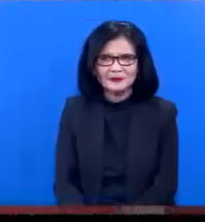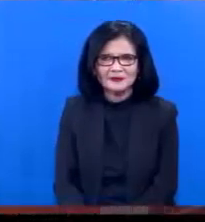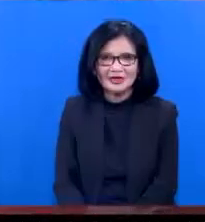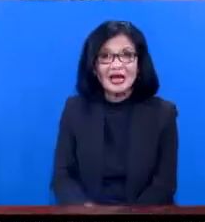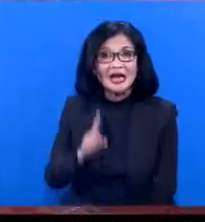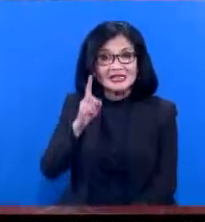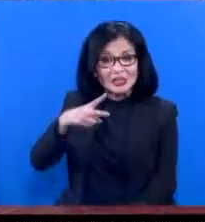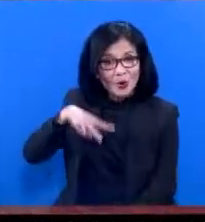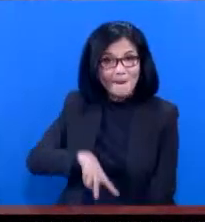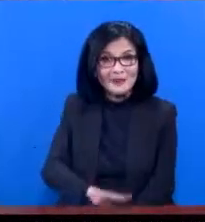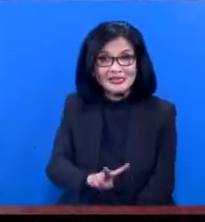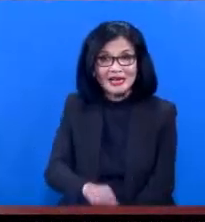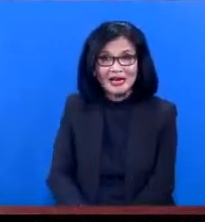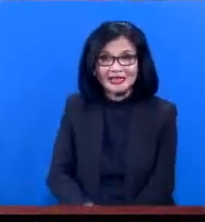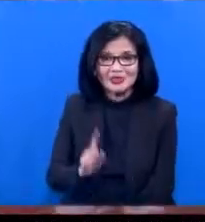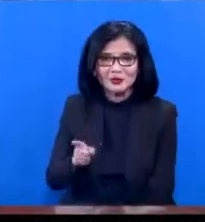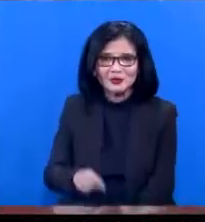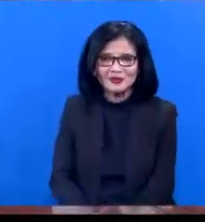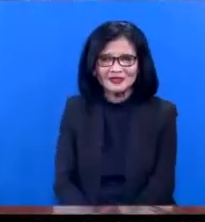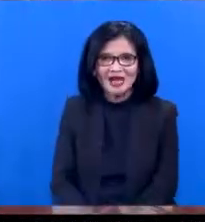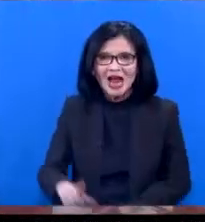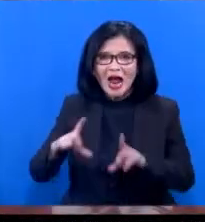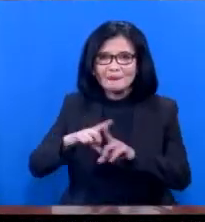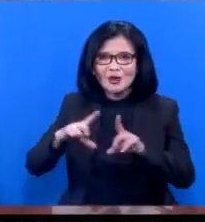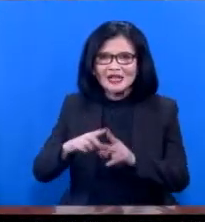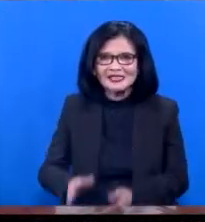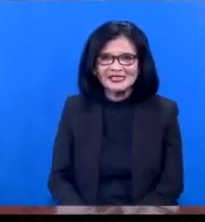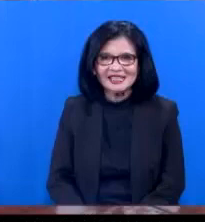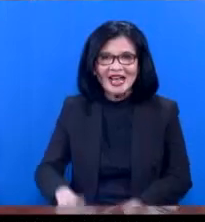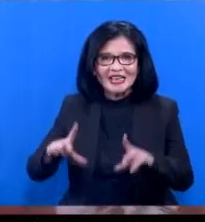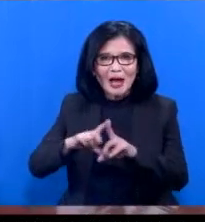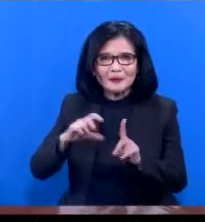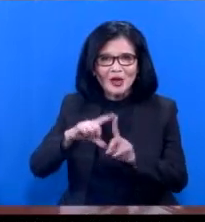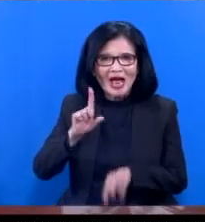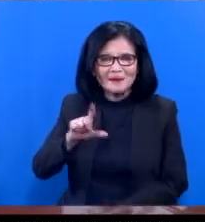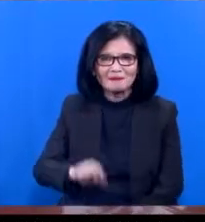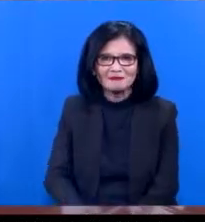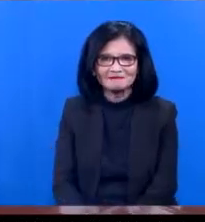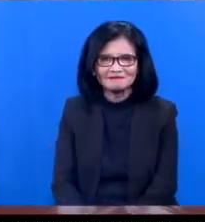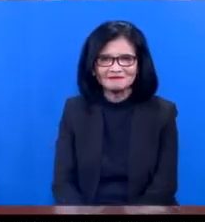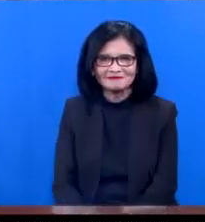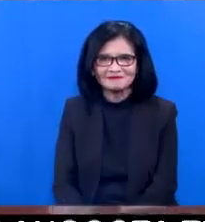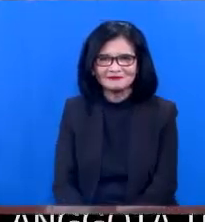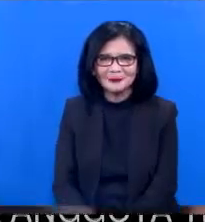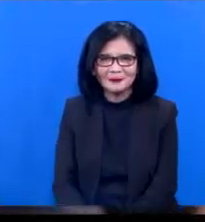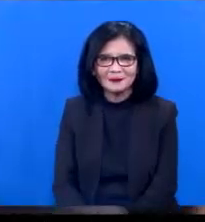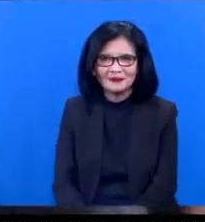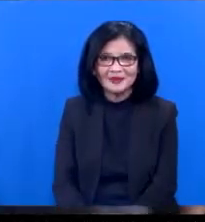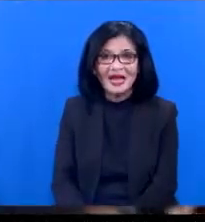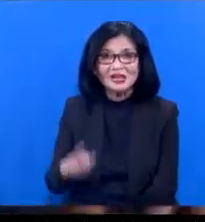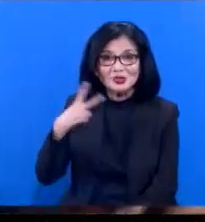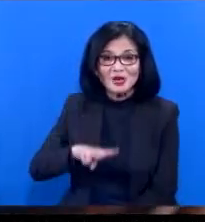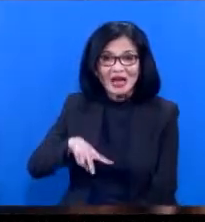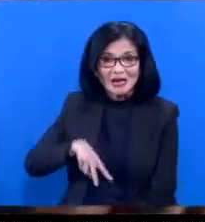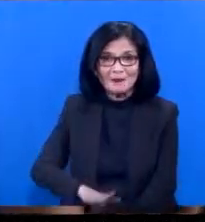Salah satu pasangan kembar di desa ini adalah Abdul Aziz Al-Hakim dan Abdul Alim Al-Halim. Saudara kembar